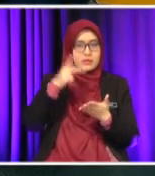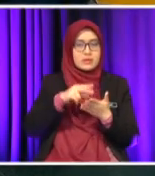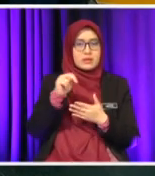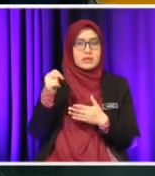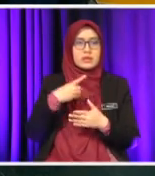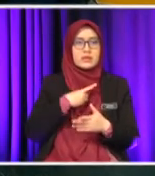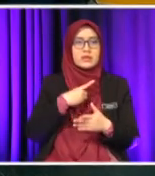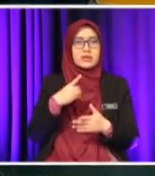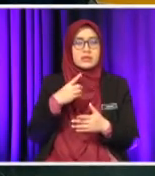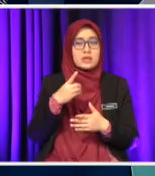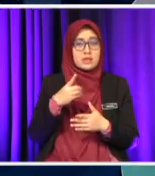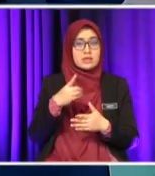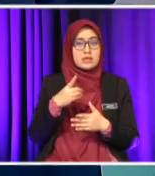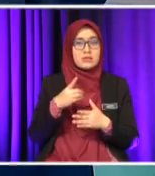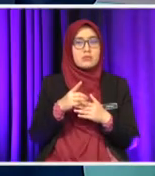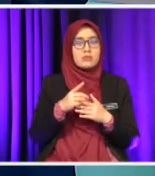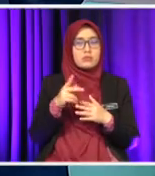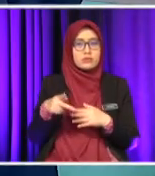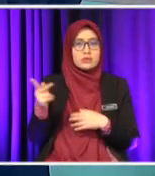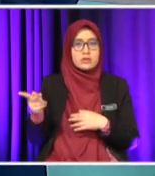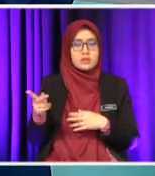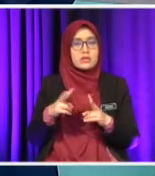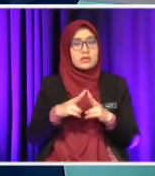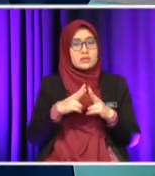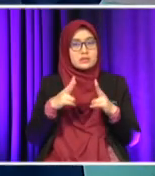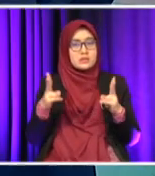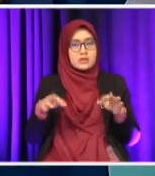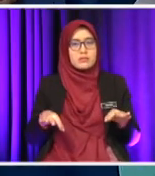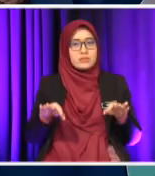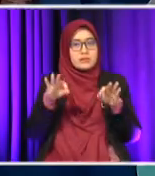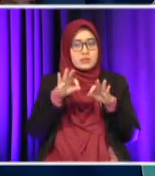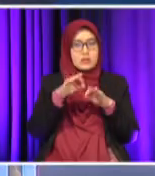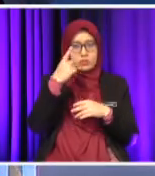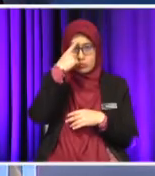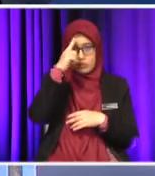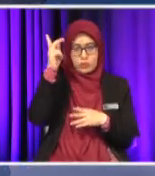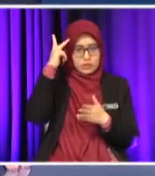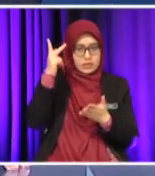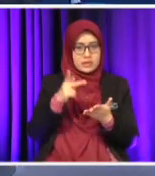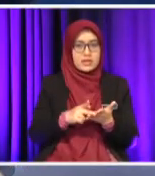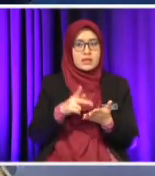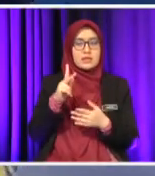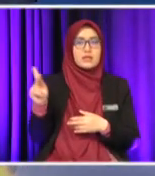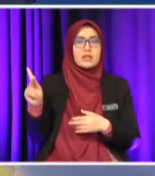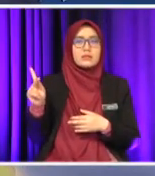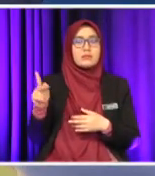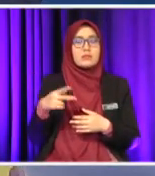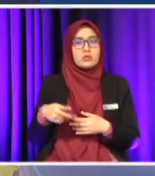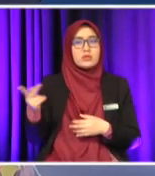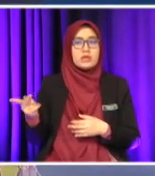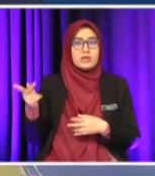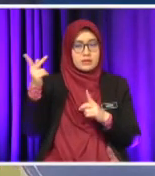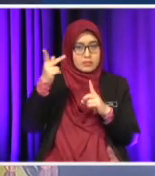eee memperkenalkan produk kita kepada pengguna Nah itulah dia Kenapa pentingnya pengenalan